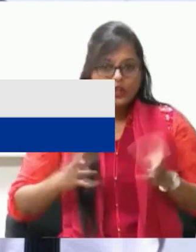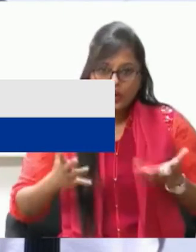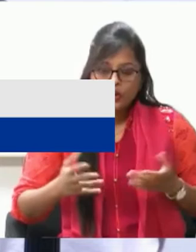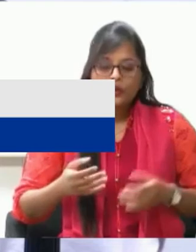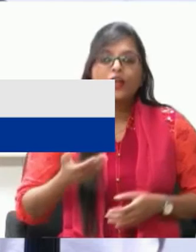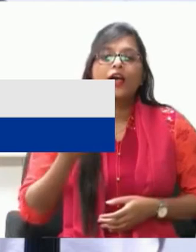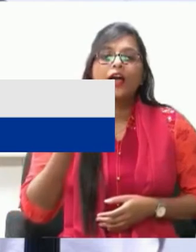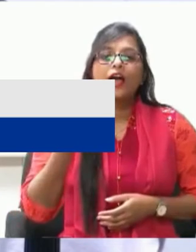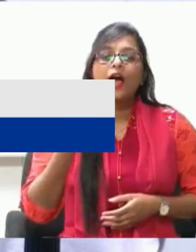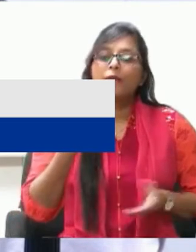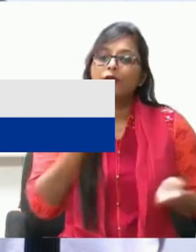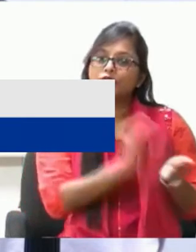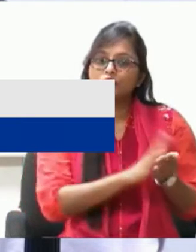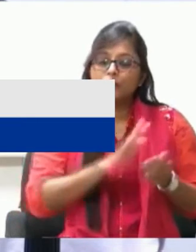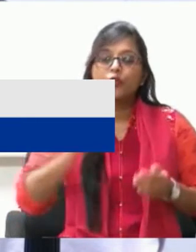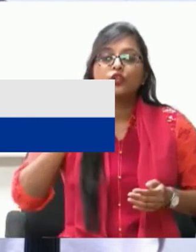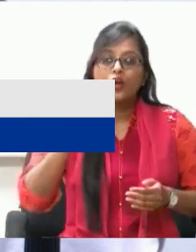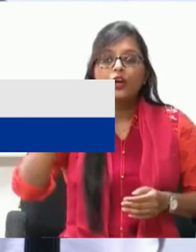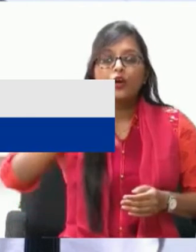6,26,397 পিপি আমরা সংগ্রহ করেছি এবং